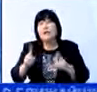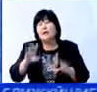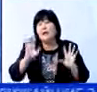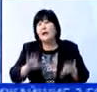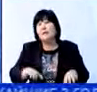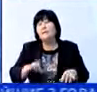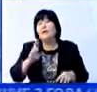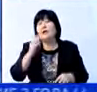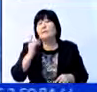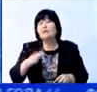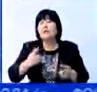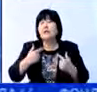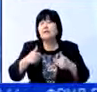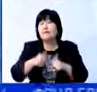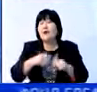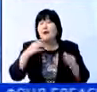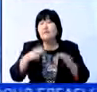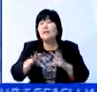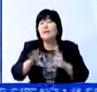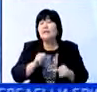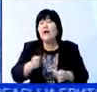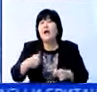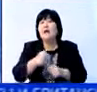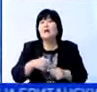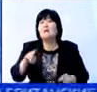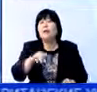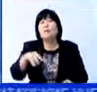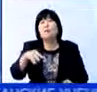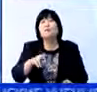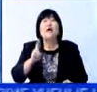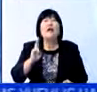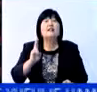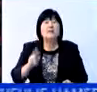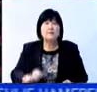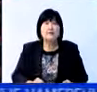председателем карамакшинского филиала партии избран аким района Муса Калдарбеков.